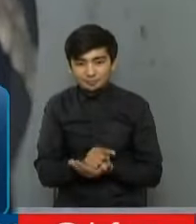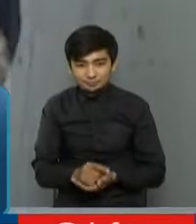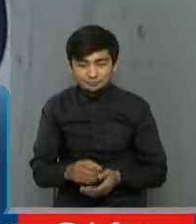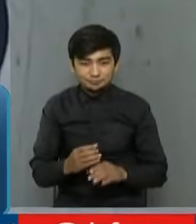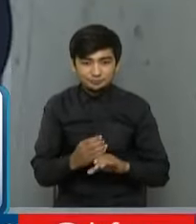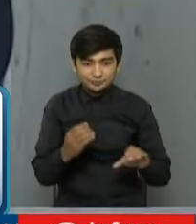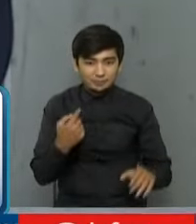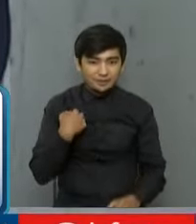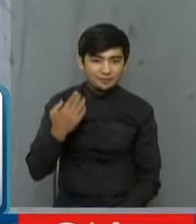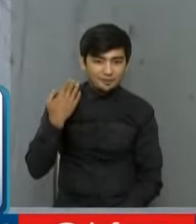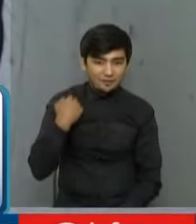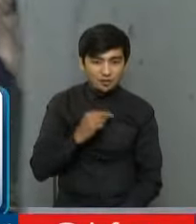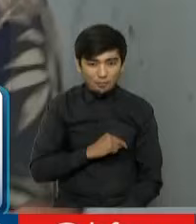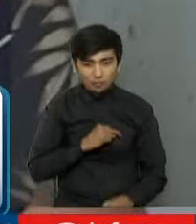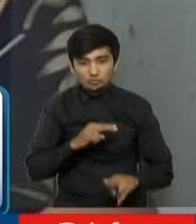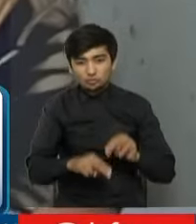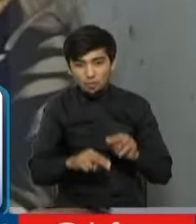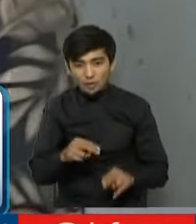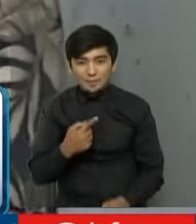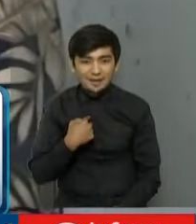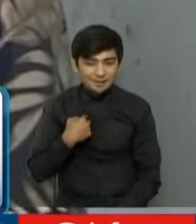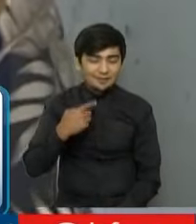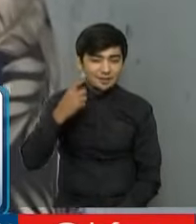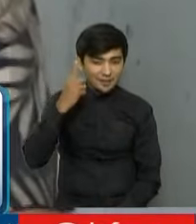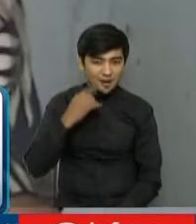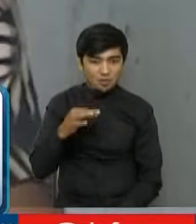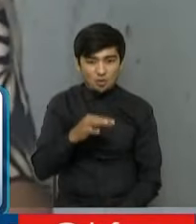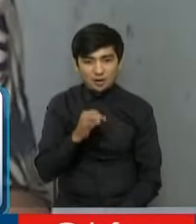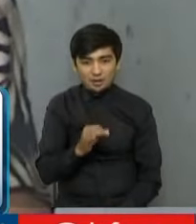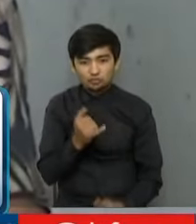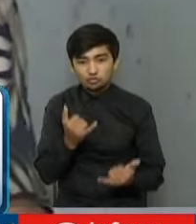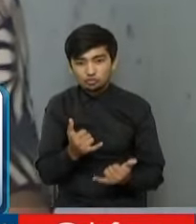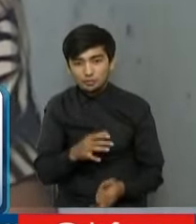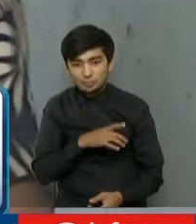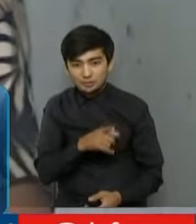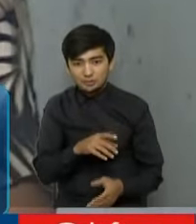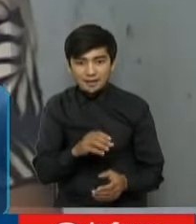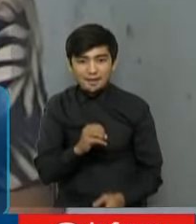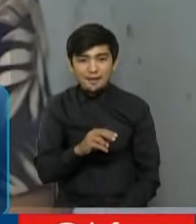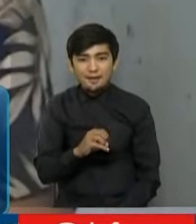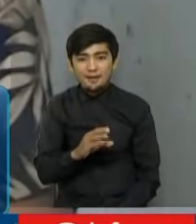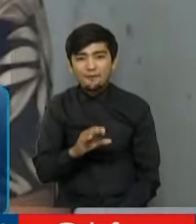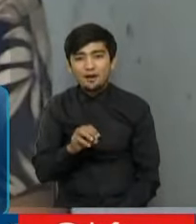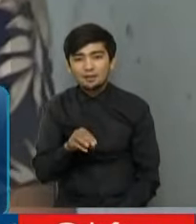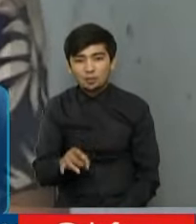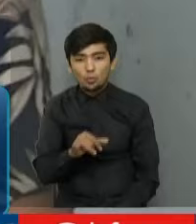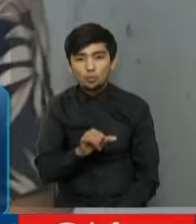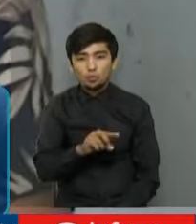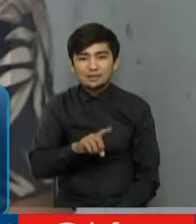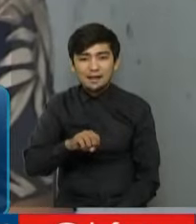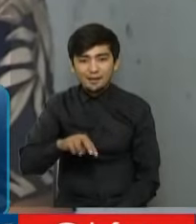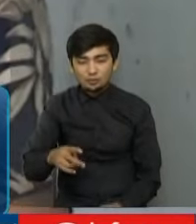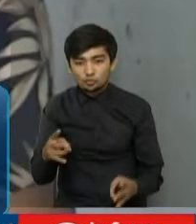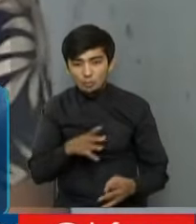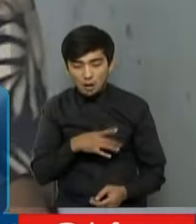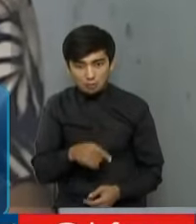Я сам ранее работал на стройке и кое-что в этом смысле. Сейчас у них уже должен быть собран элеваторный узел. А тут, как мы видим,